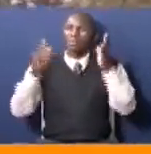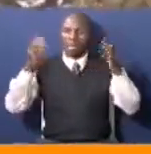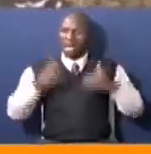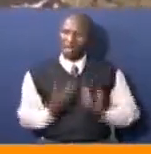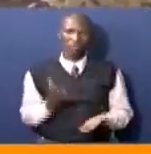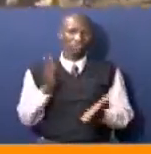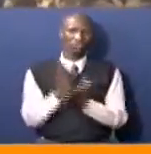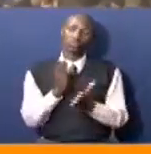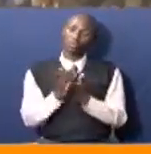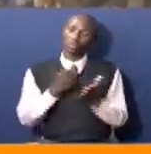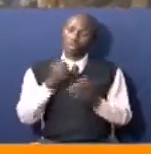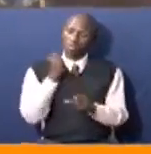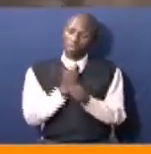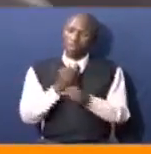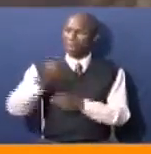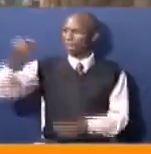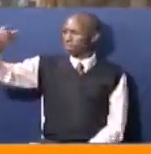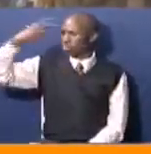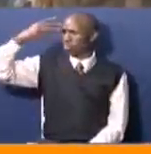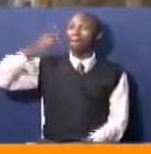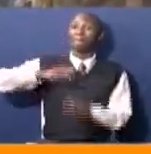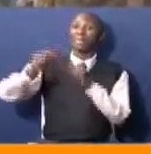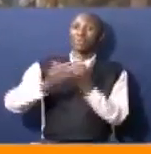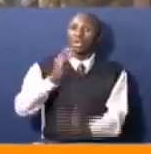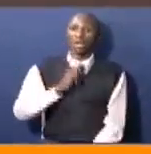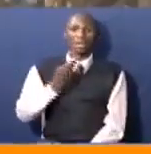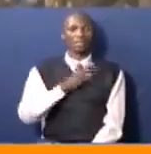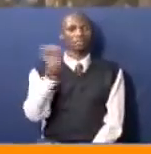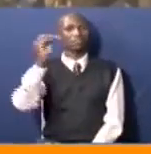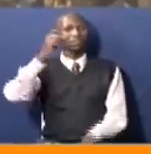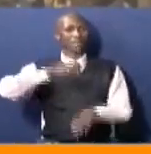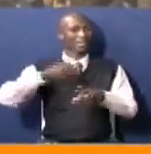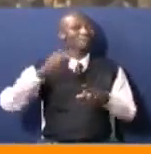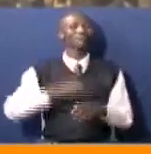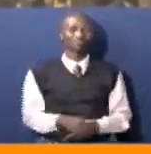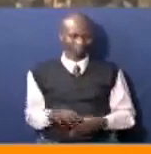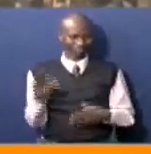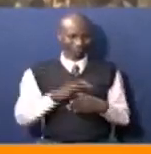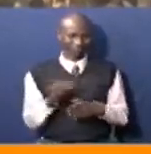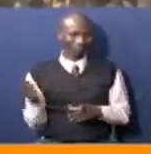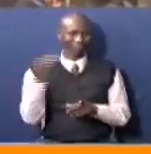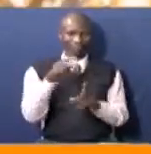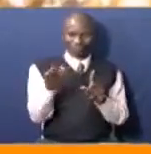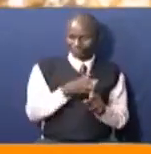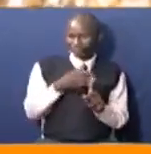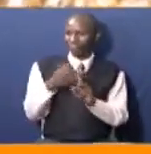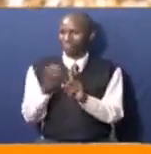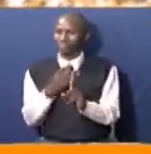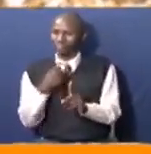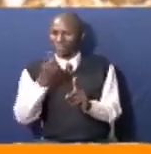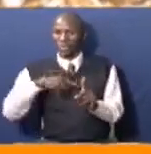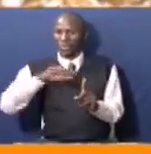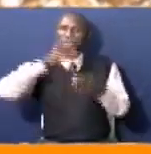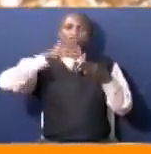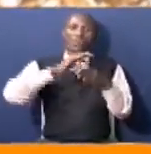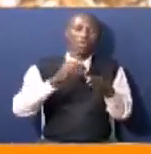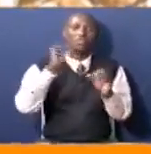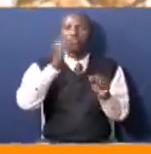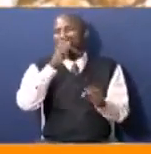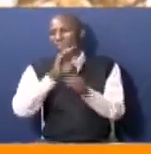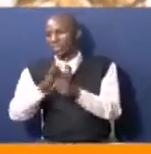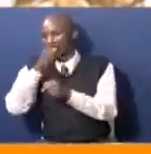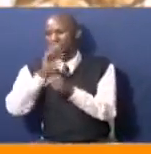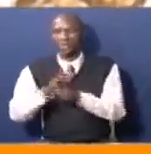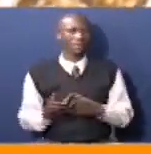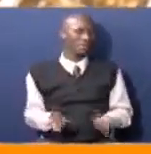Nundu na baba tutuku meyape na suya jingi na mwetu ongaa. Na ibinda kula ni ngumu kuka mukitu sofa ni mwitu yetu munenge kula ni mukatuika na mwitu yeka na mwelea